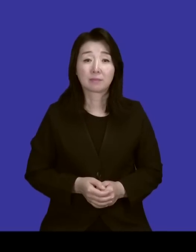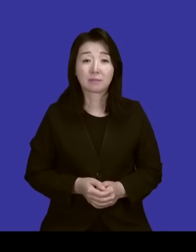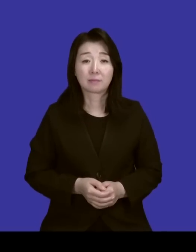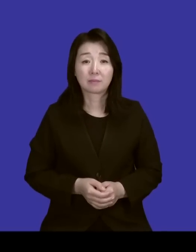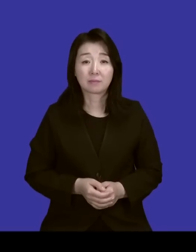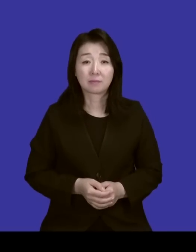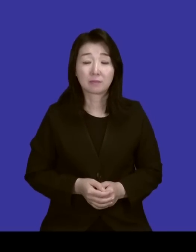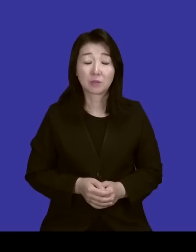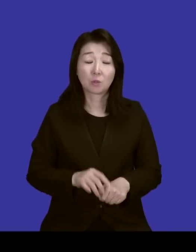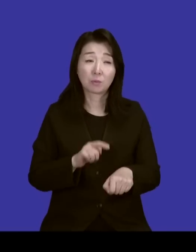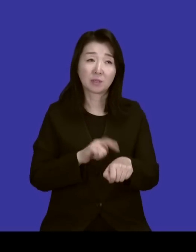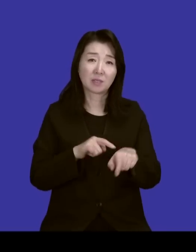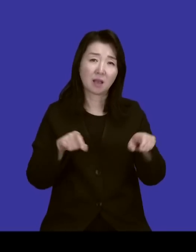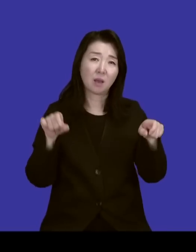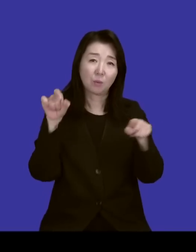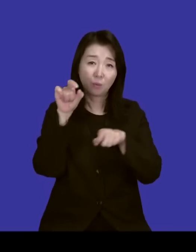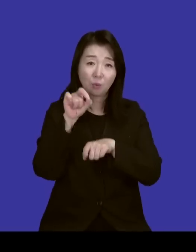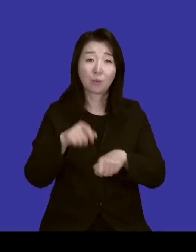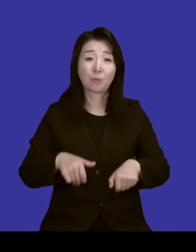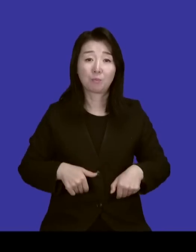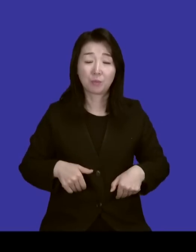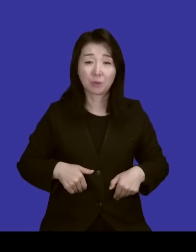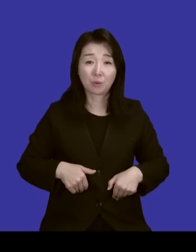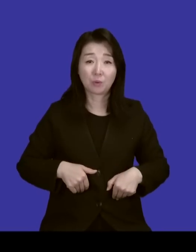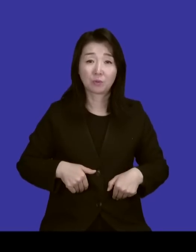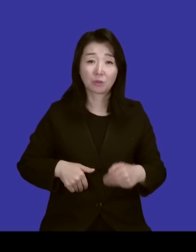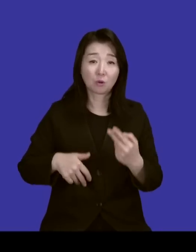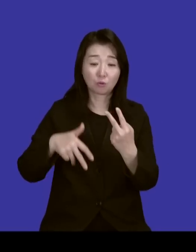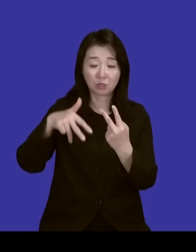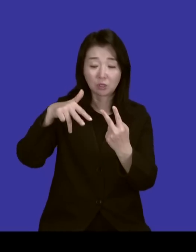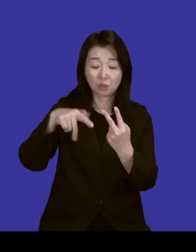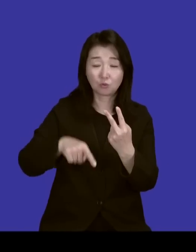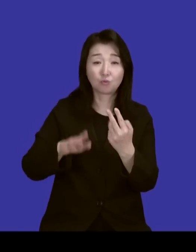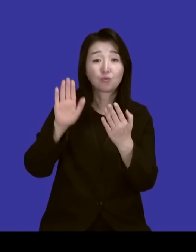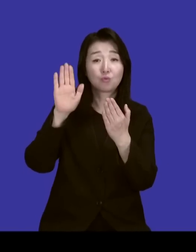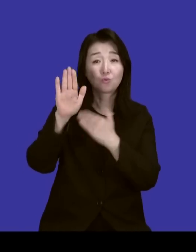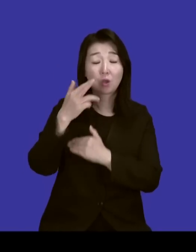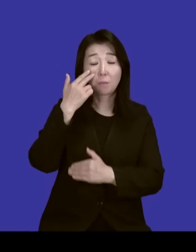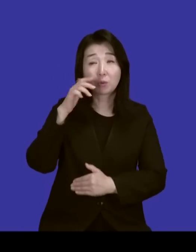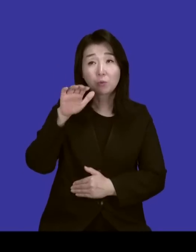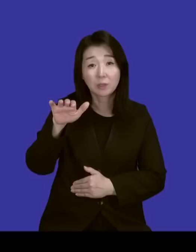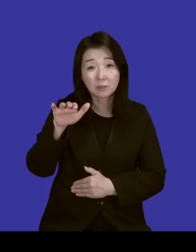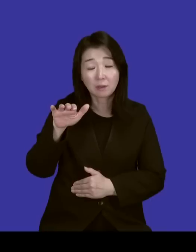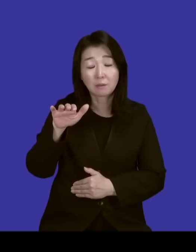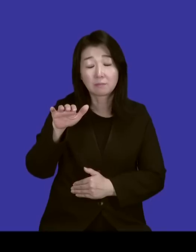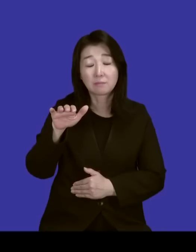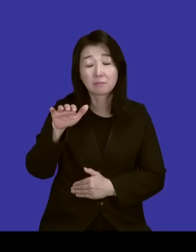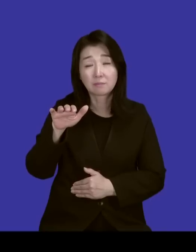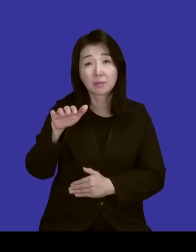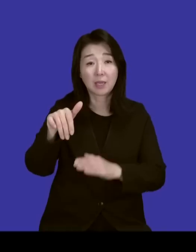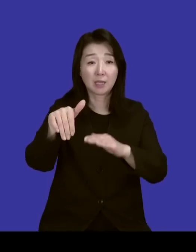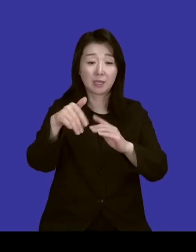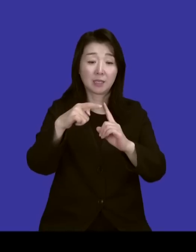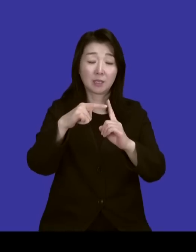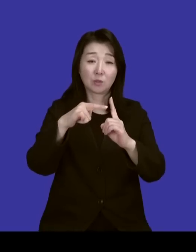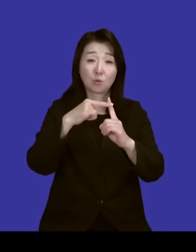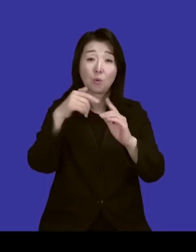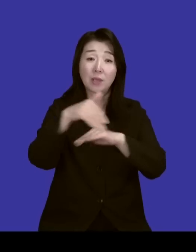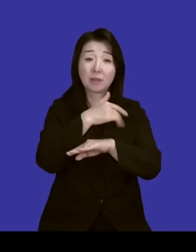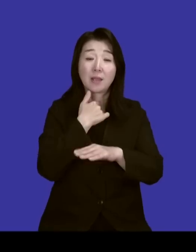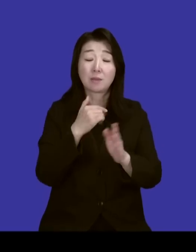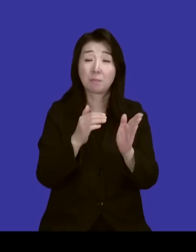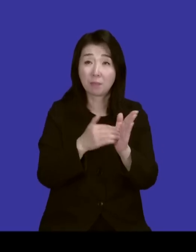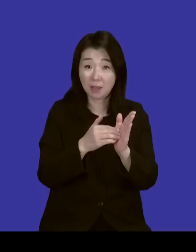그런 시간이 좀 걸리더라고요. 그래서 2주 있다가 미국서 자기 나가던 교회에서 그 토렌스의